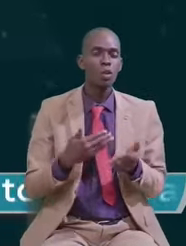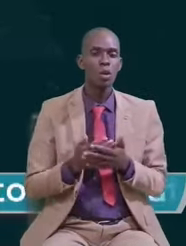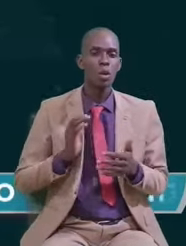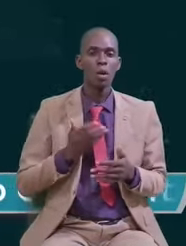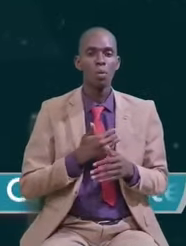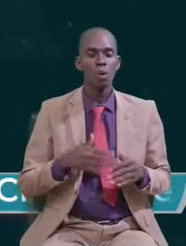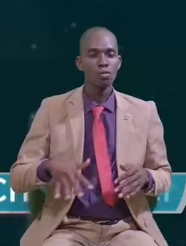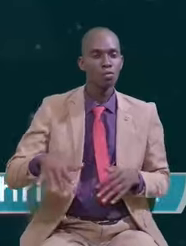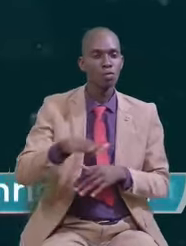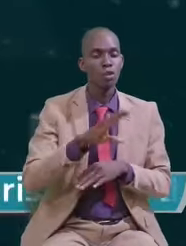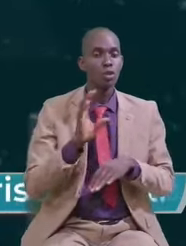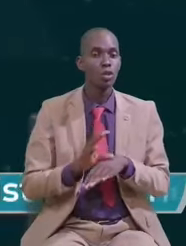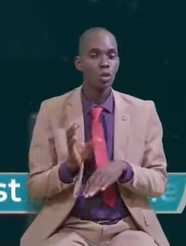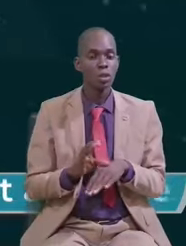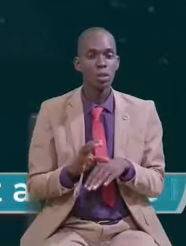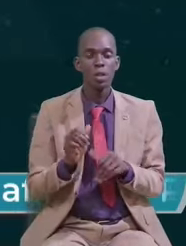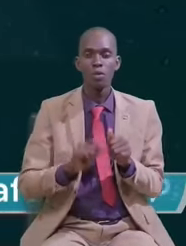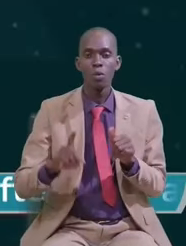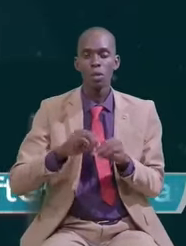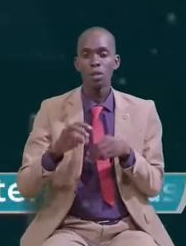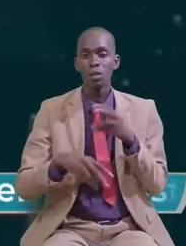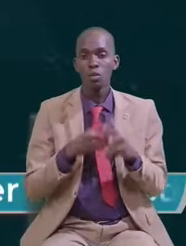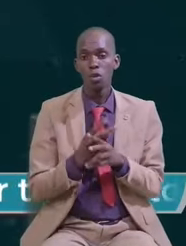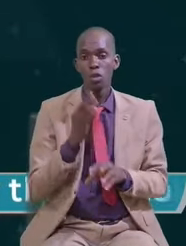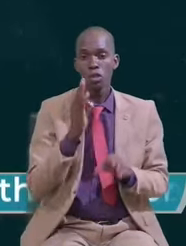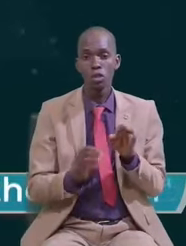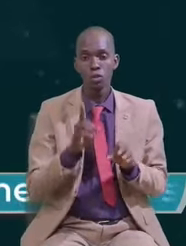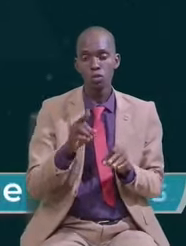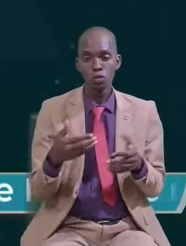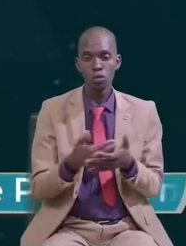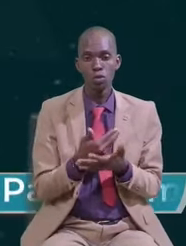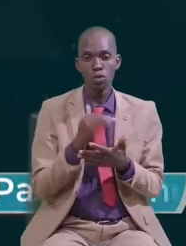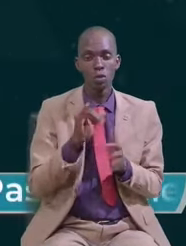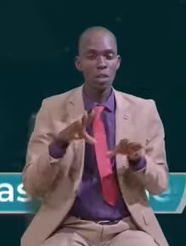le 3 décembre 2023, partout.